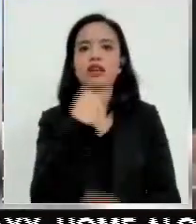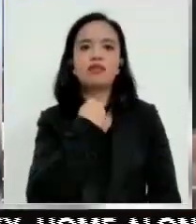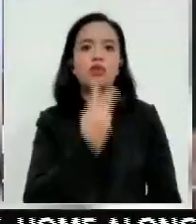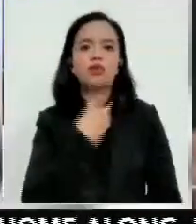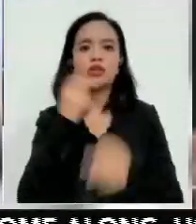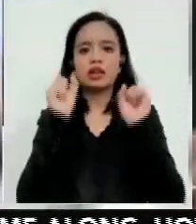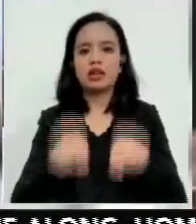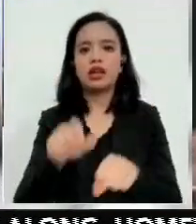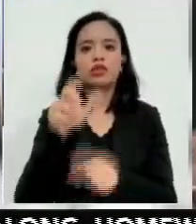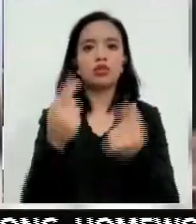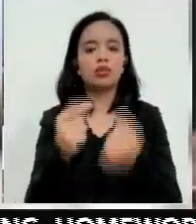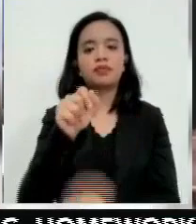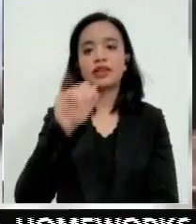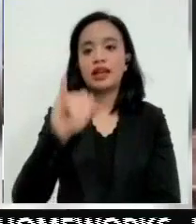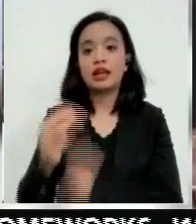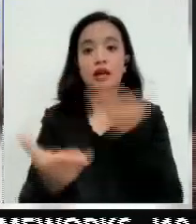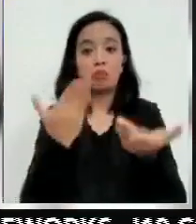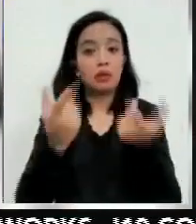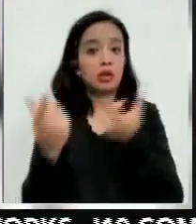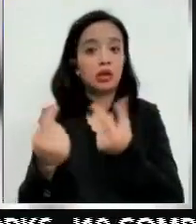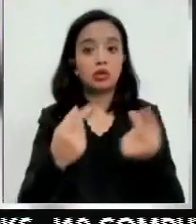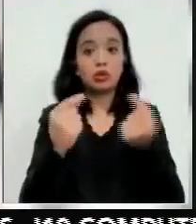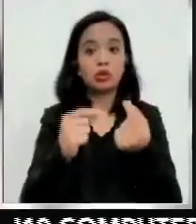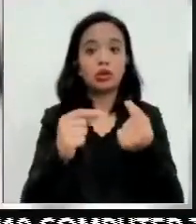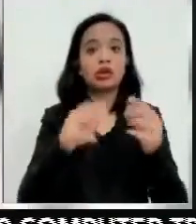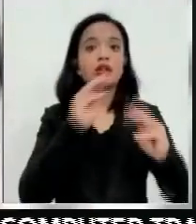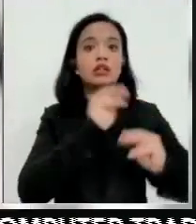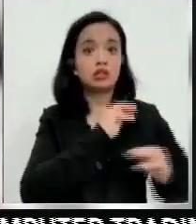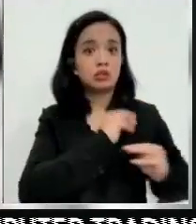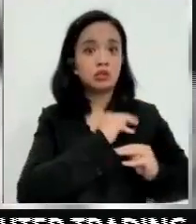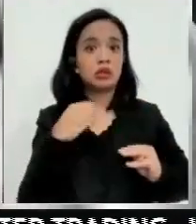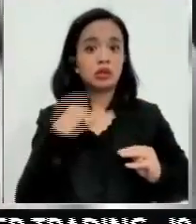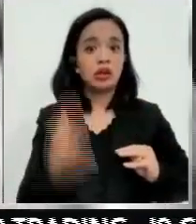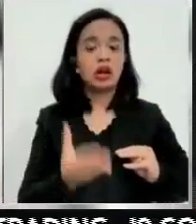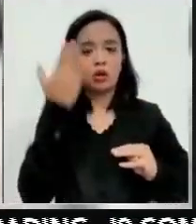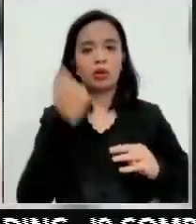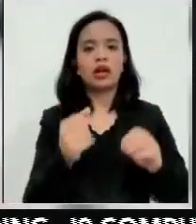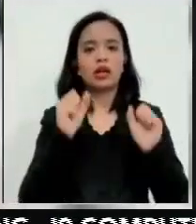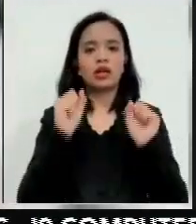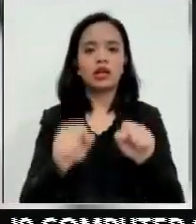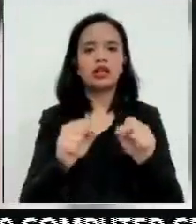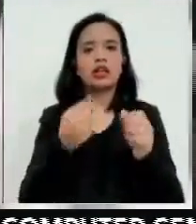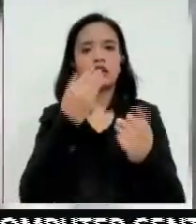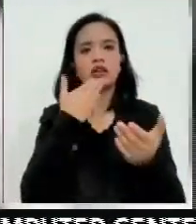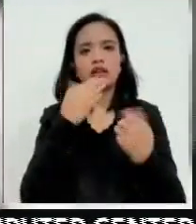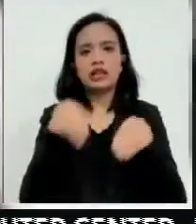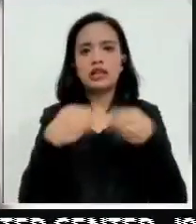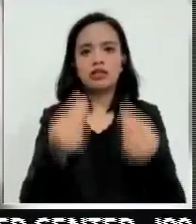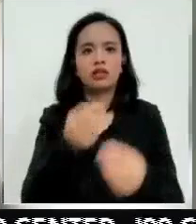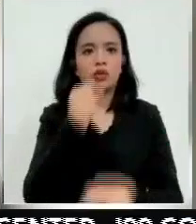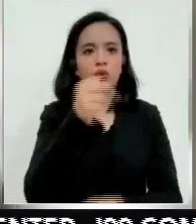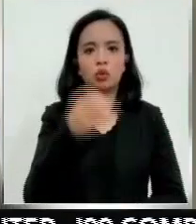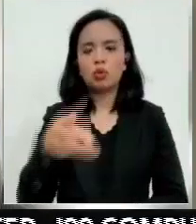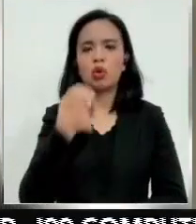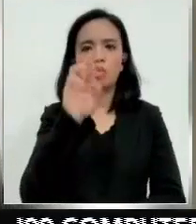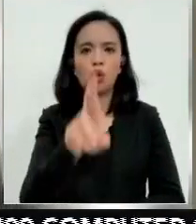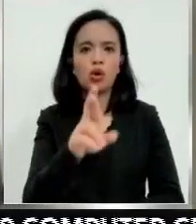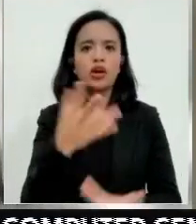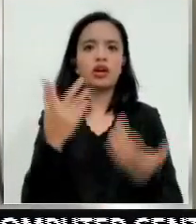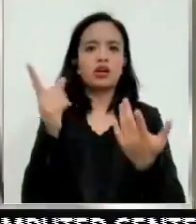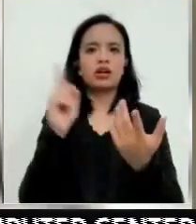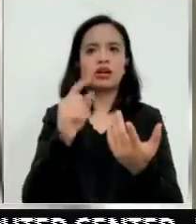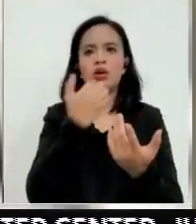Baka raw gawin yan sa isang opisyal ng militar para magbigay ng maling utos o malisyosong impormasyon if i recall